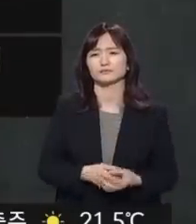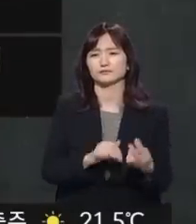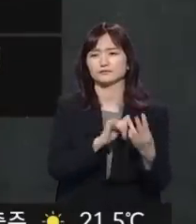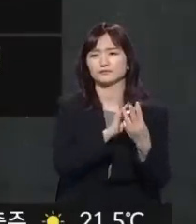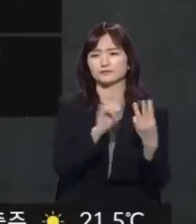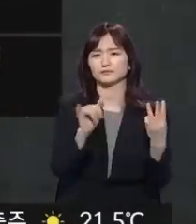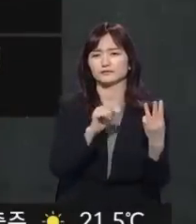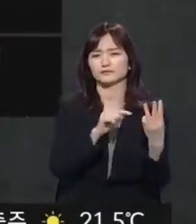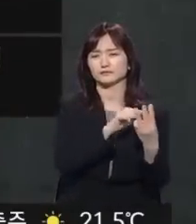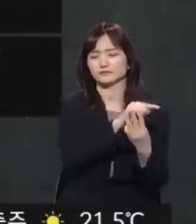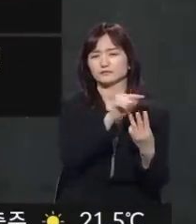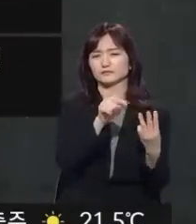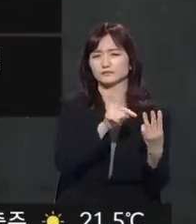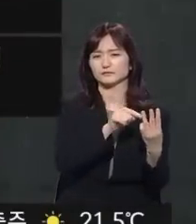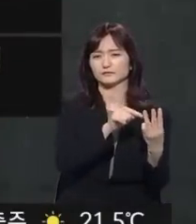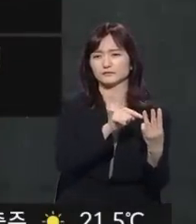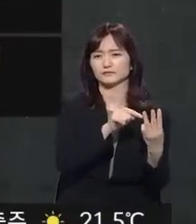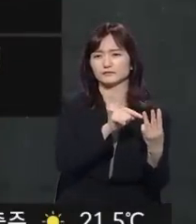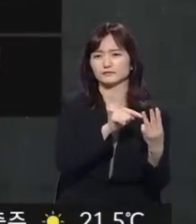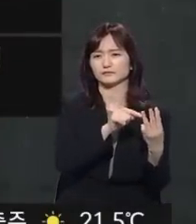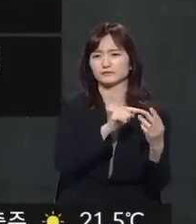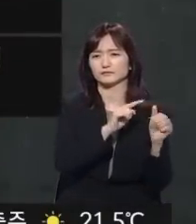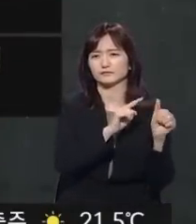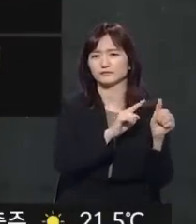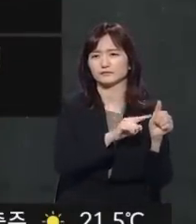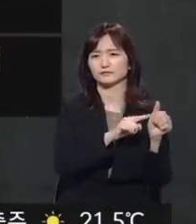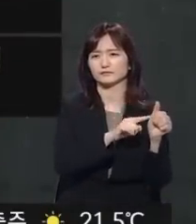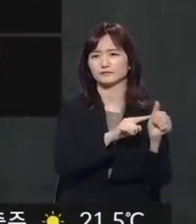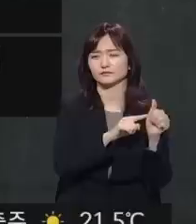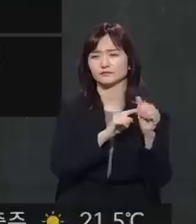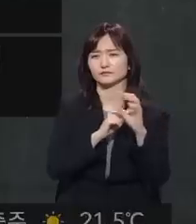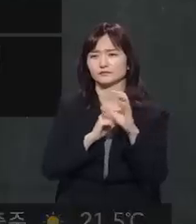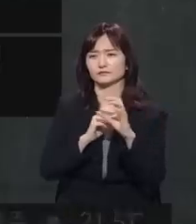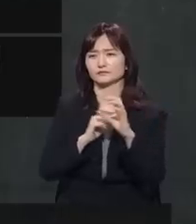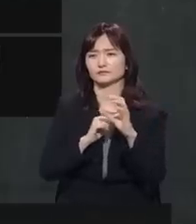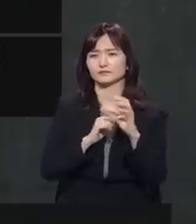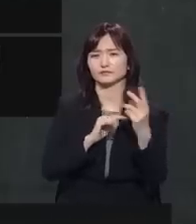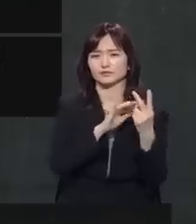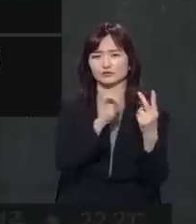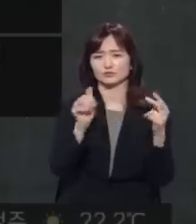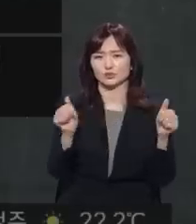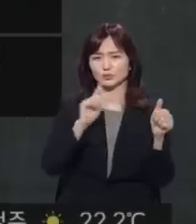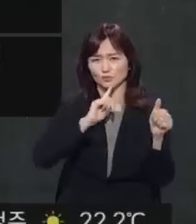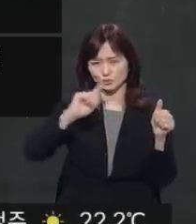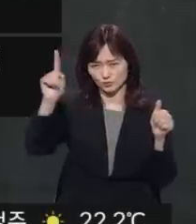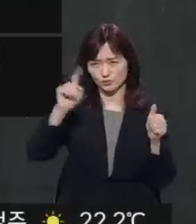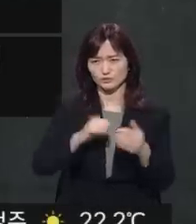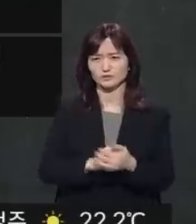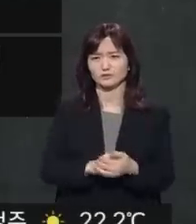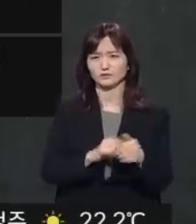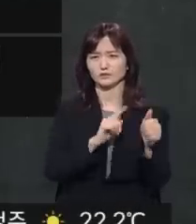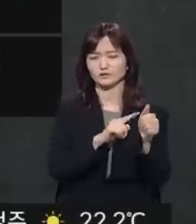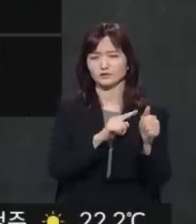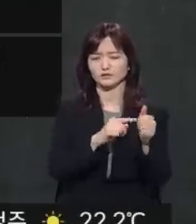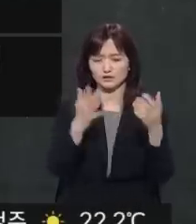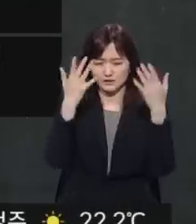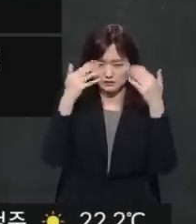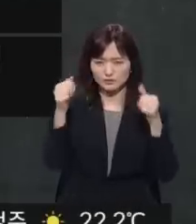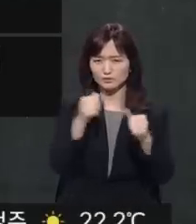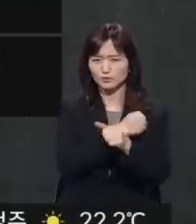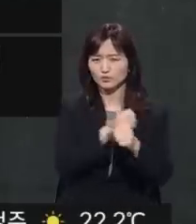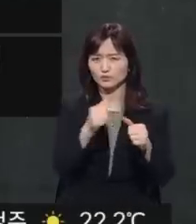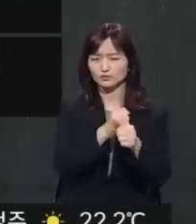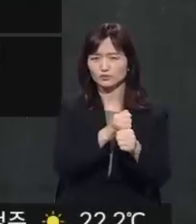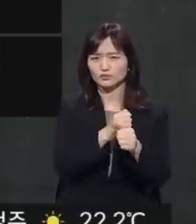지금 주된 사람인데 A씨랑 C씨 같은 경우는 고소가 되고 있고 특히 A씨가 학교폭력을 주도한